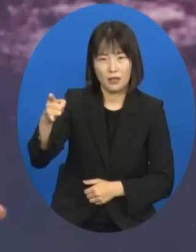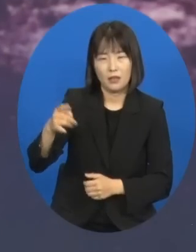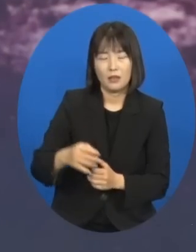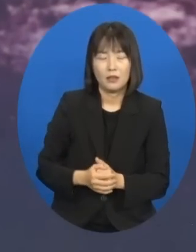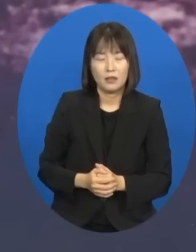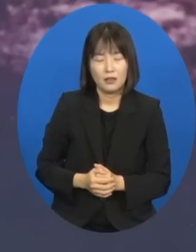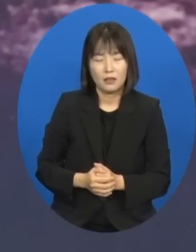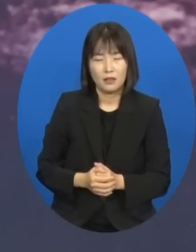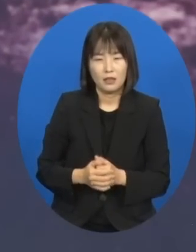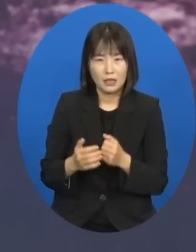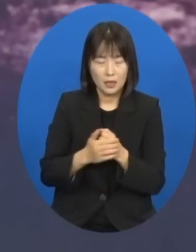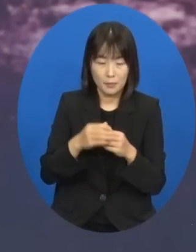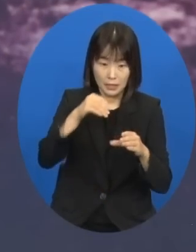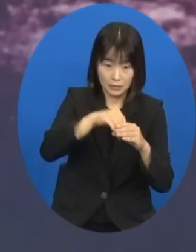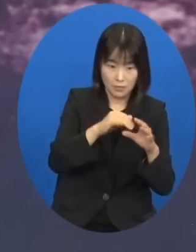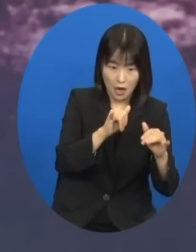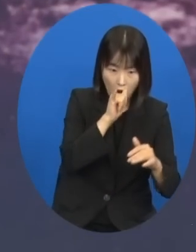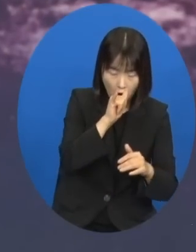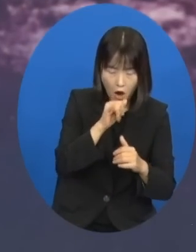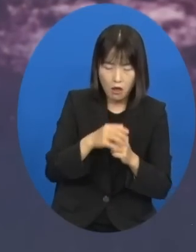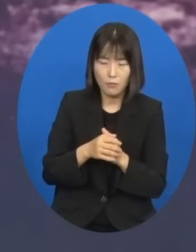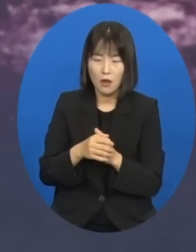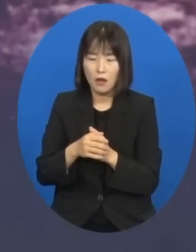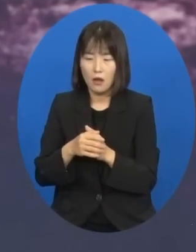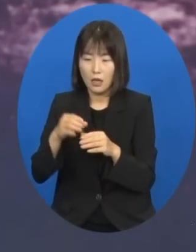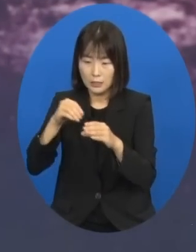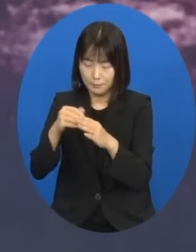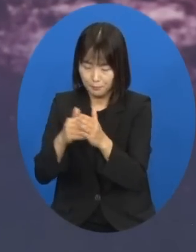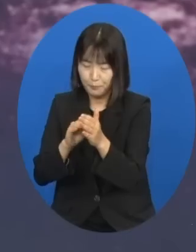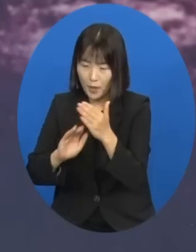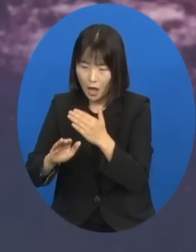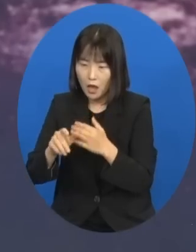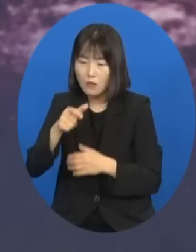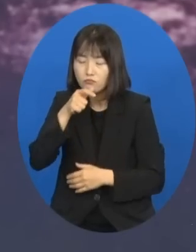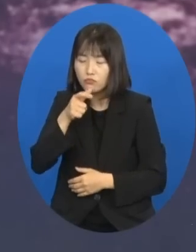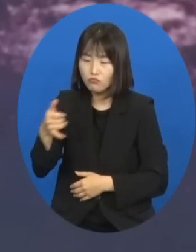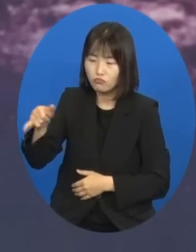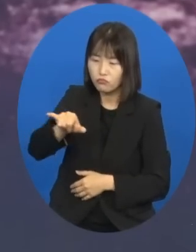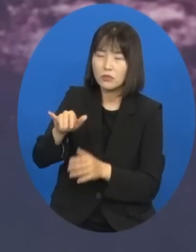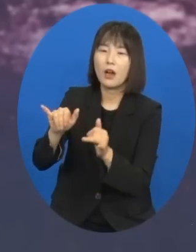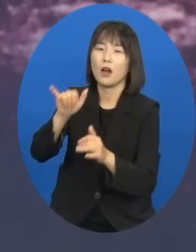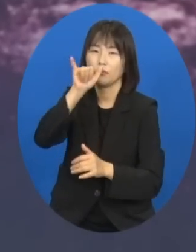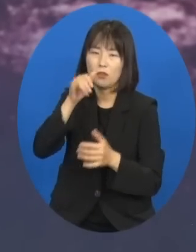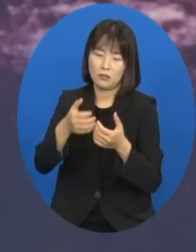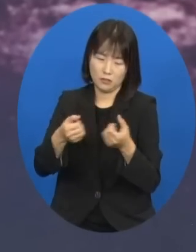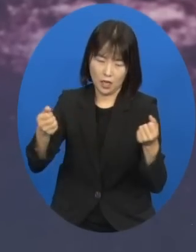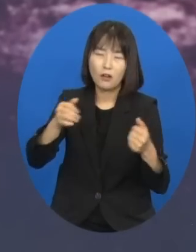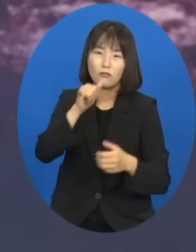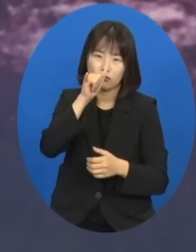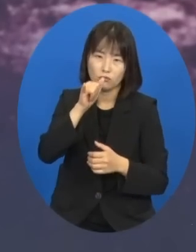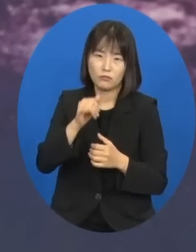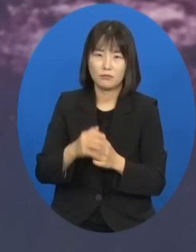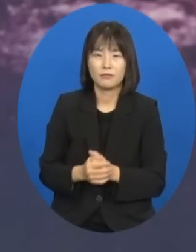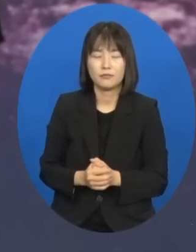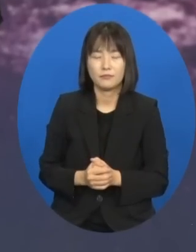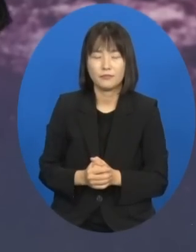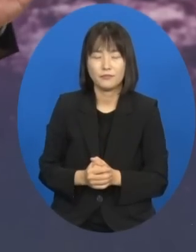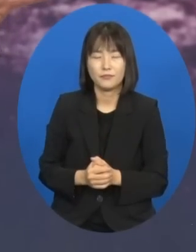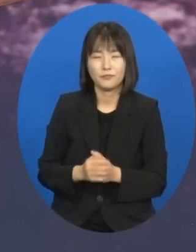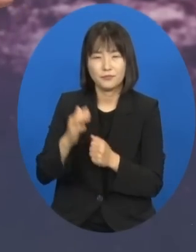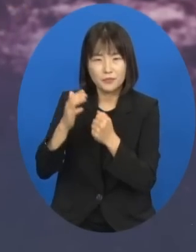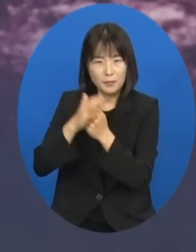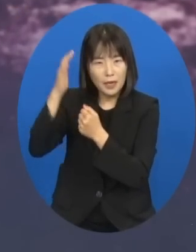심는 사람이 있으면 물 주는 사람도 있고 정말 기가 막히게 하나님이 때에 따라서 그 시기와 장소와 그 모든